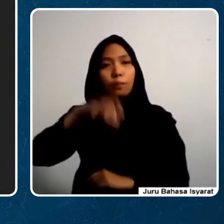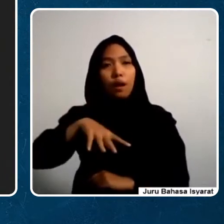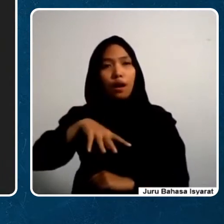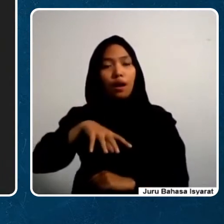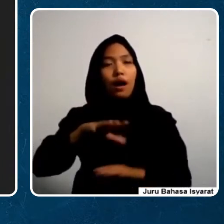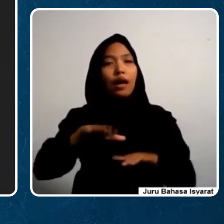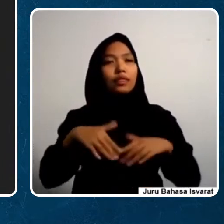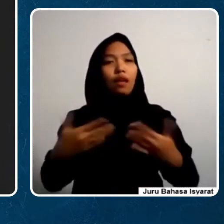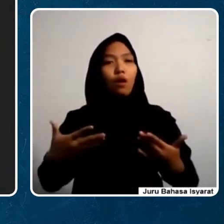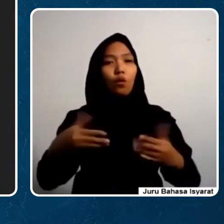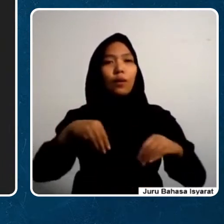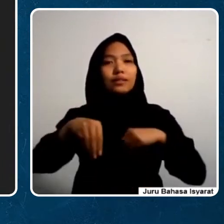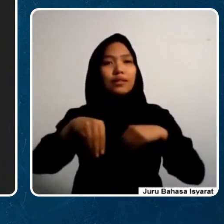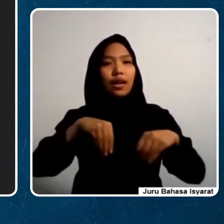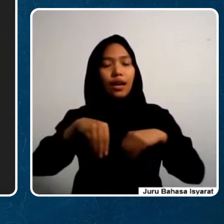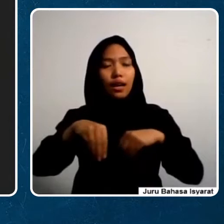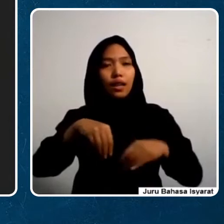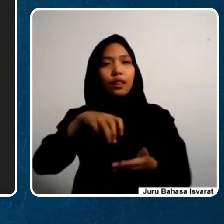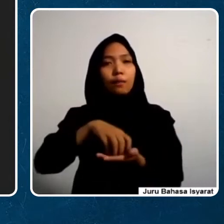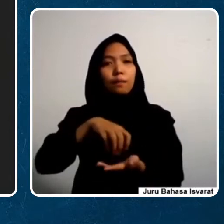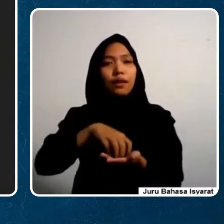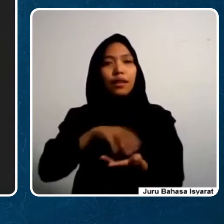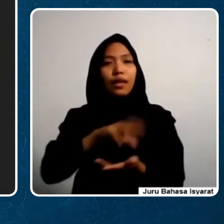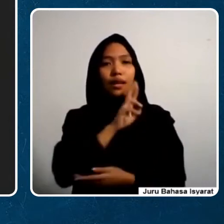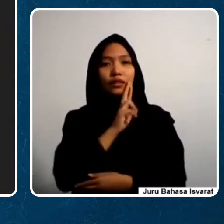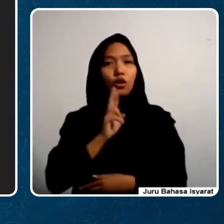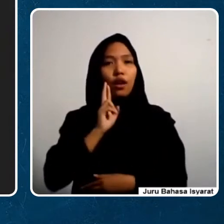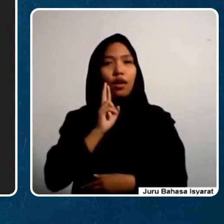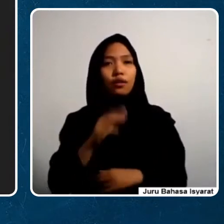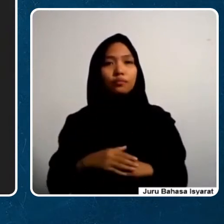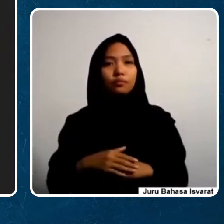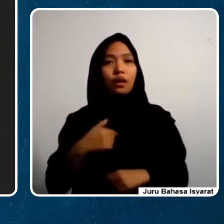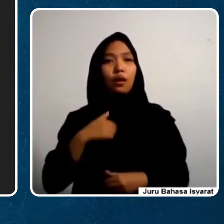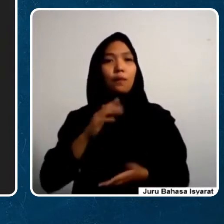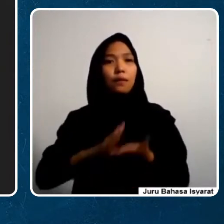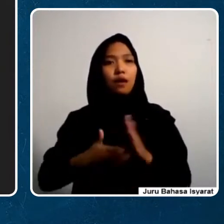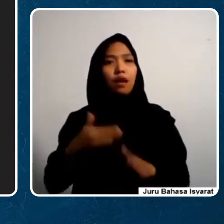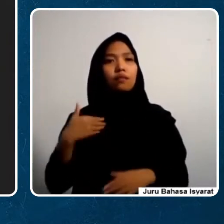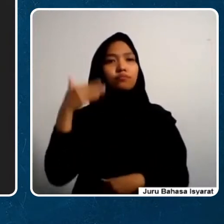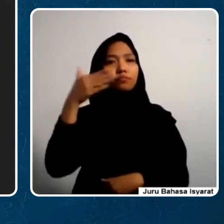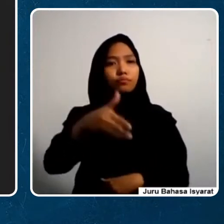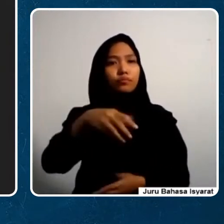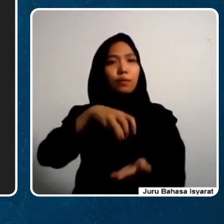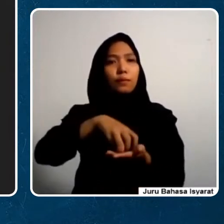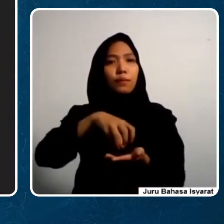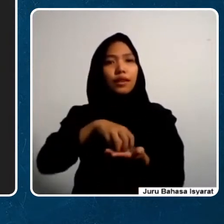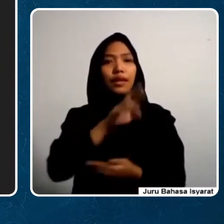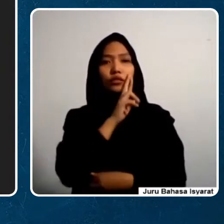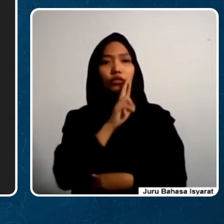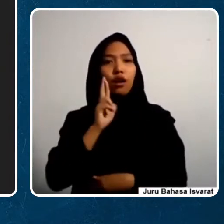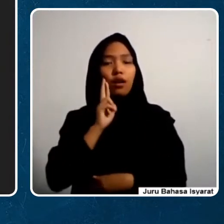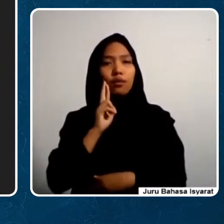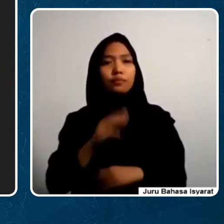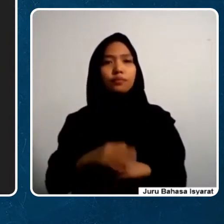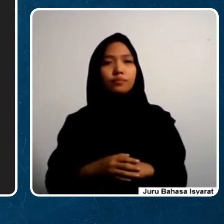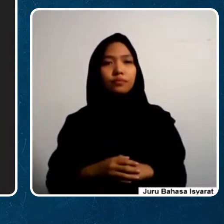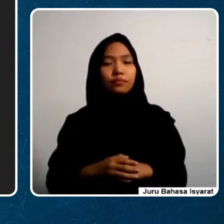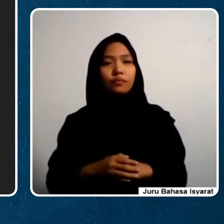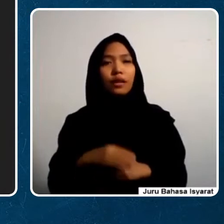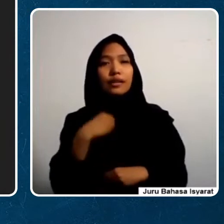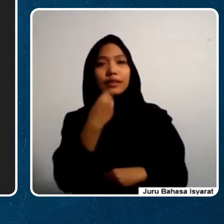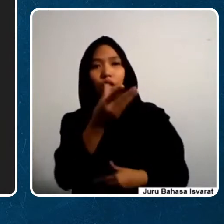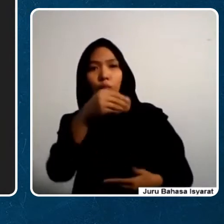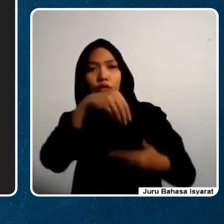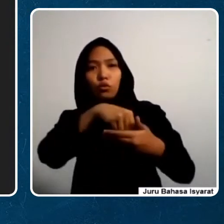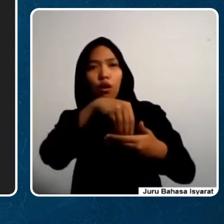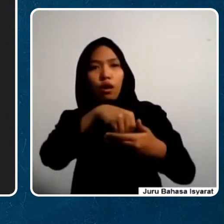gedung pemerintahan, misalnya kurang akses, kita akan menemui salah satu pengelolanya, itu misalnya ke bank